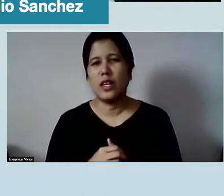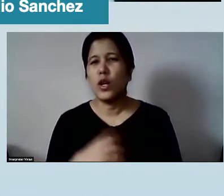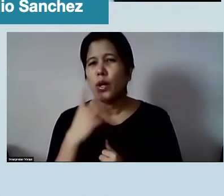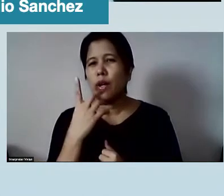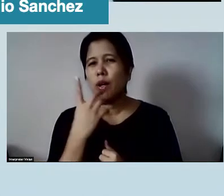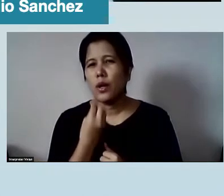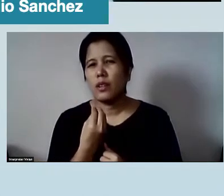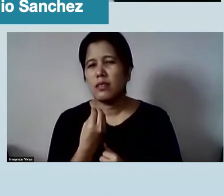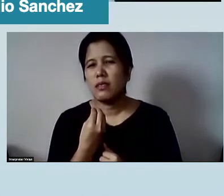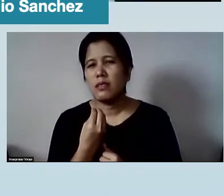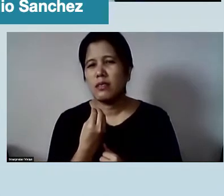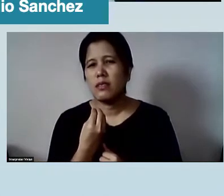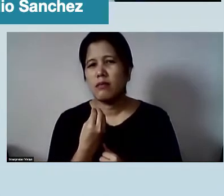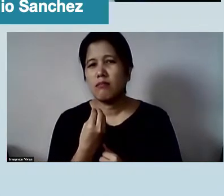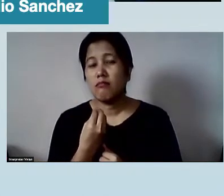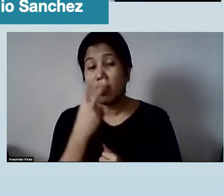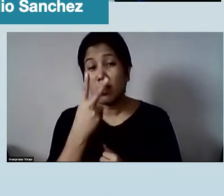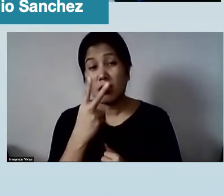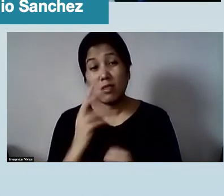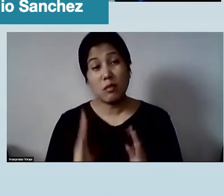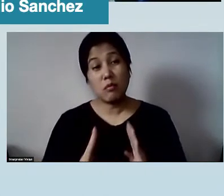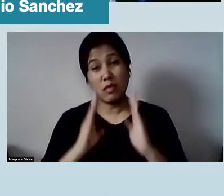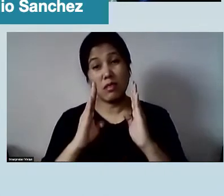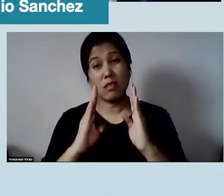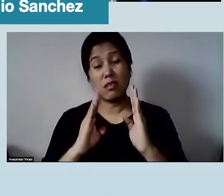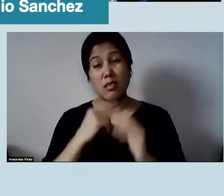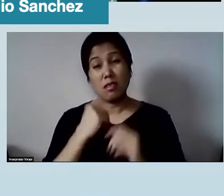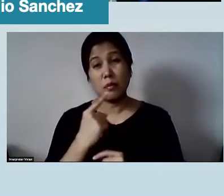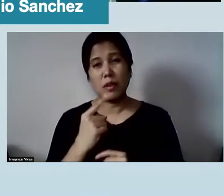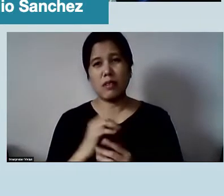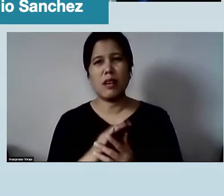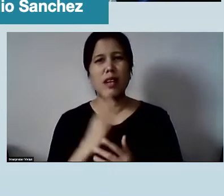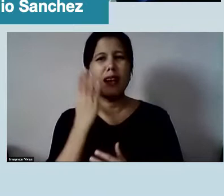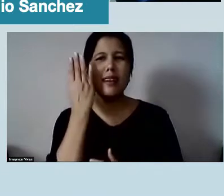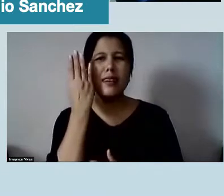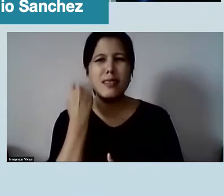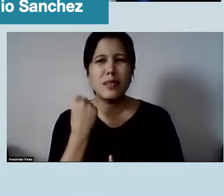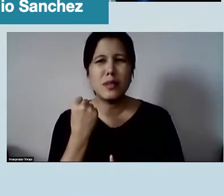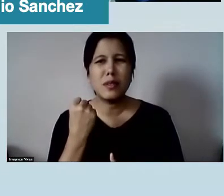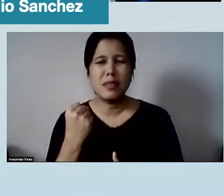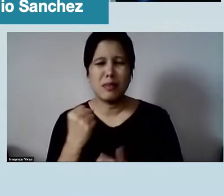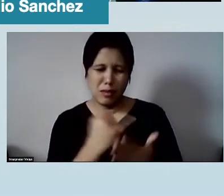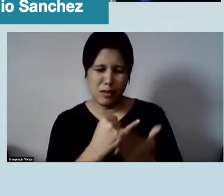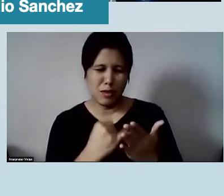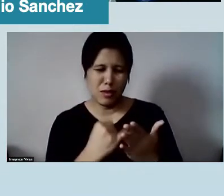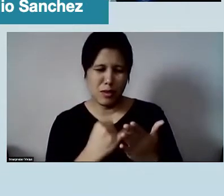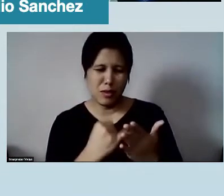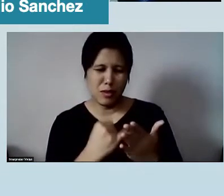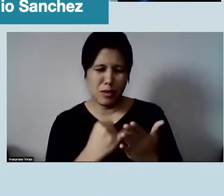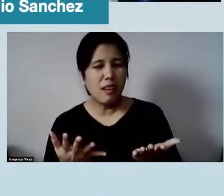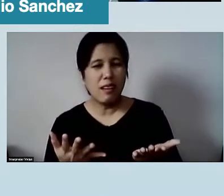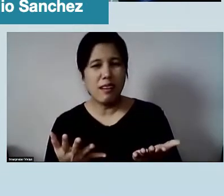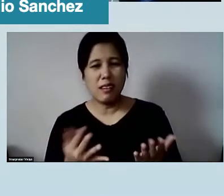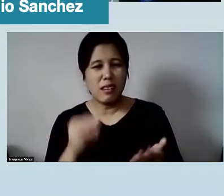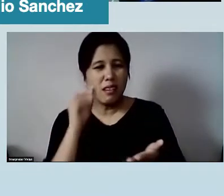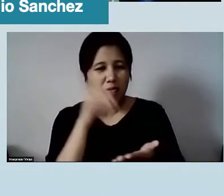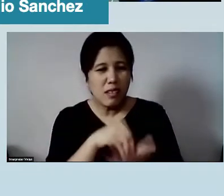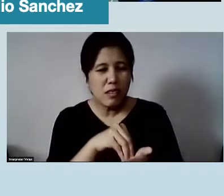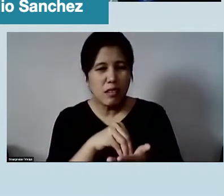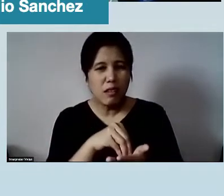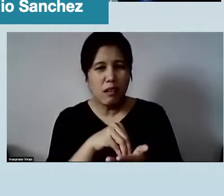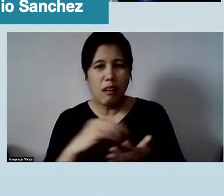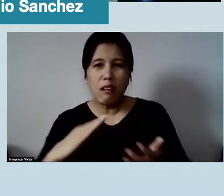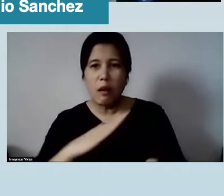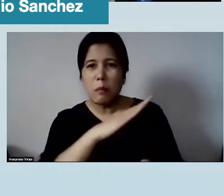Kasi nakita ng building official na, ay sabi, kulang yung pan mo dito, drawing. Saan mo ilalagay yung